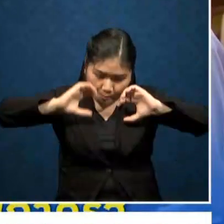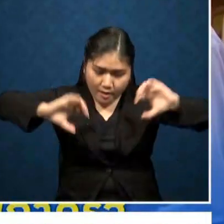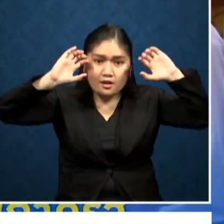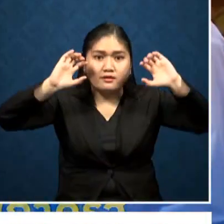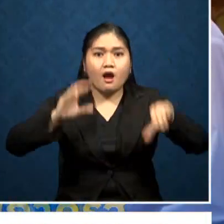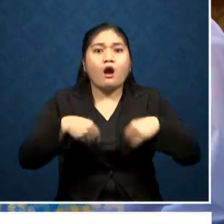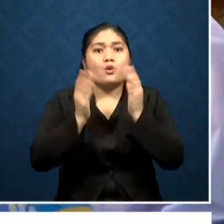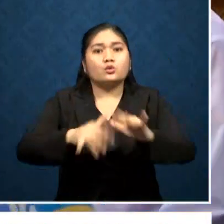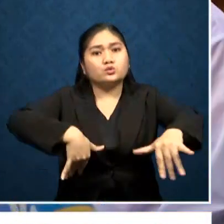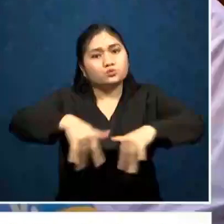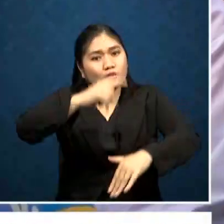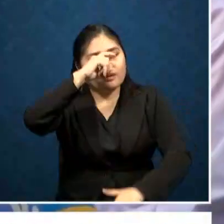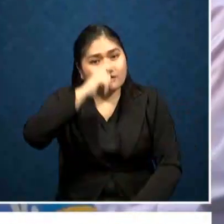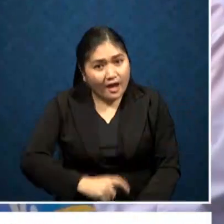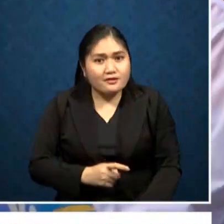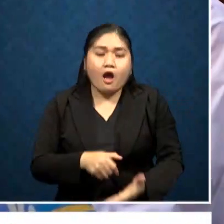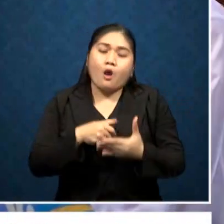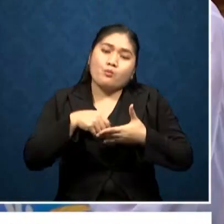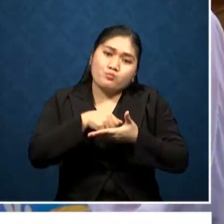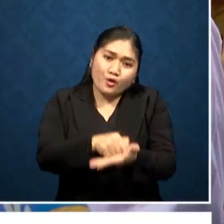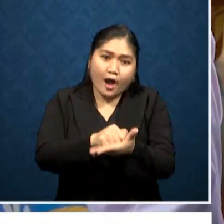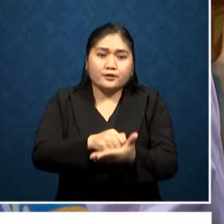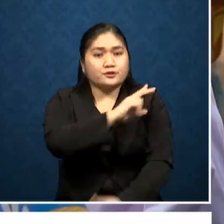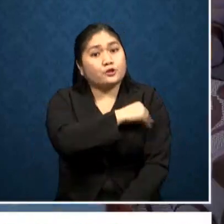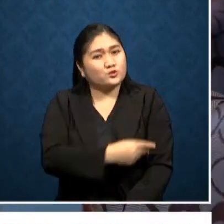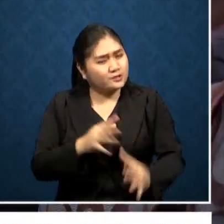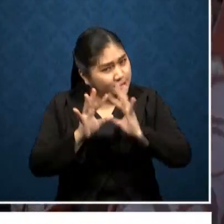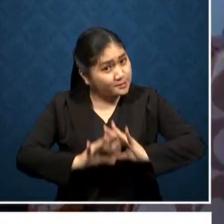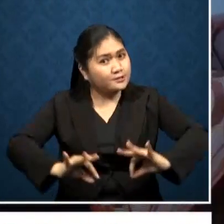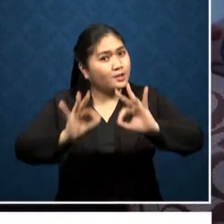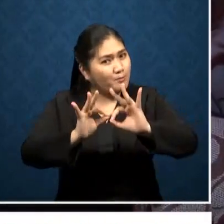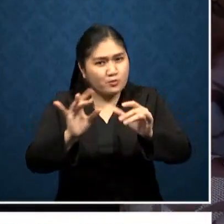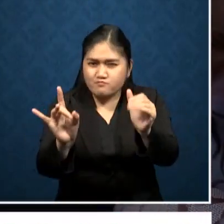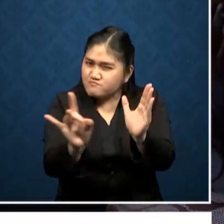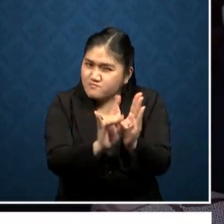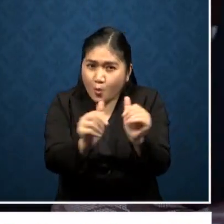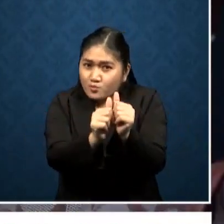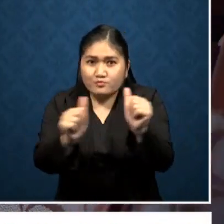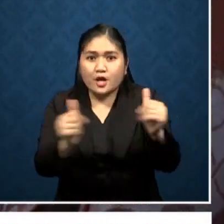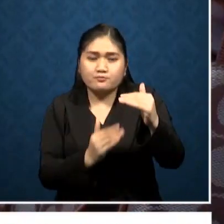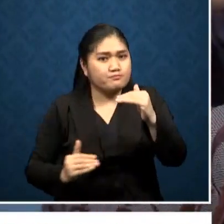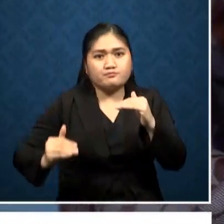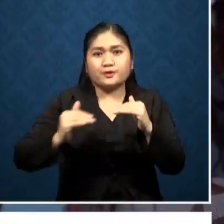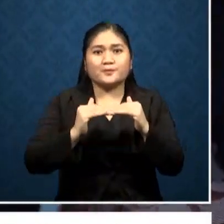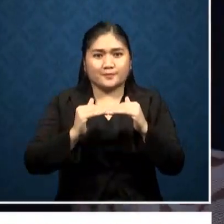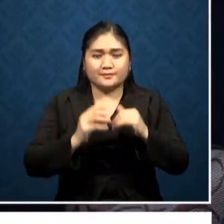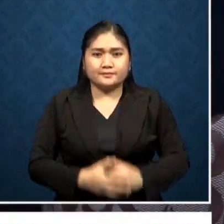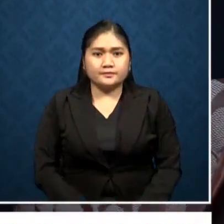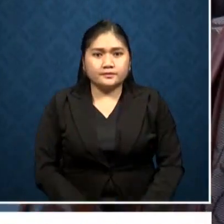เพื่อให้ประชาชนไทย ได้รบริการสาธารณะสุขที่จำเป็น อยางมีคุภาพ และเท่าเทียมด